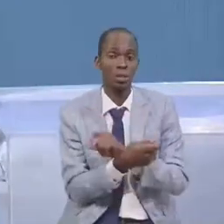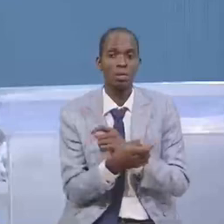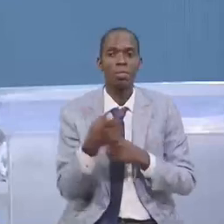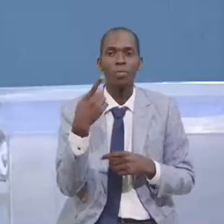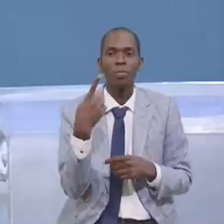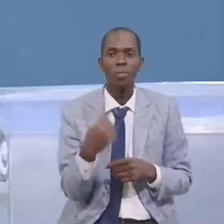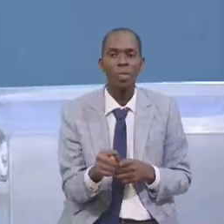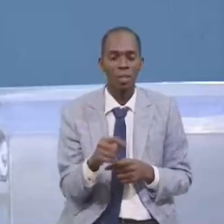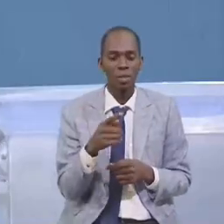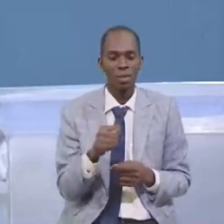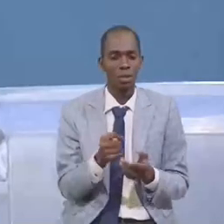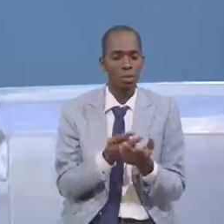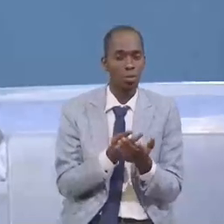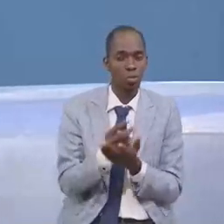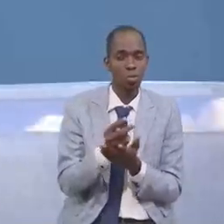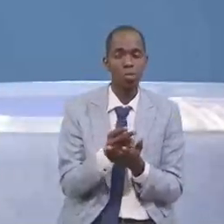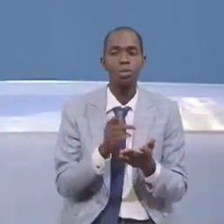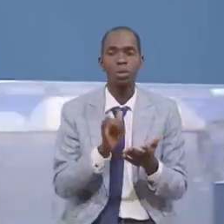La vérité qui transporte.